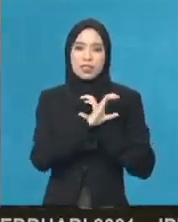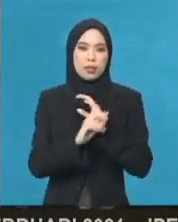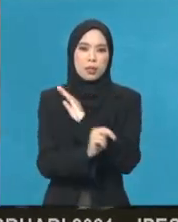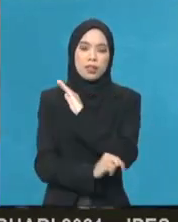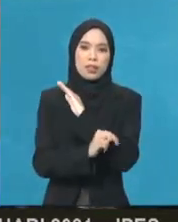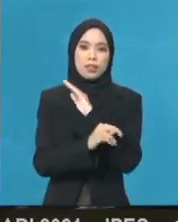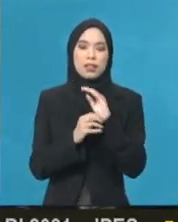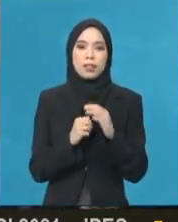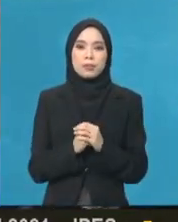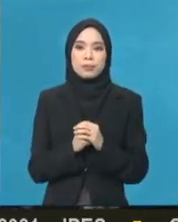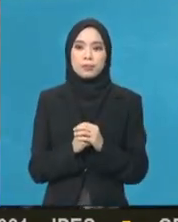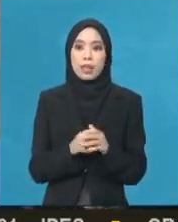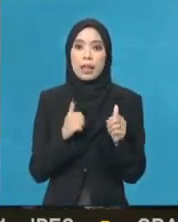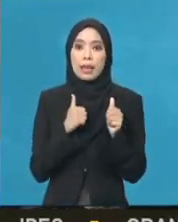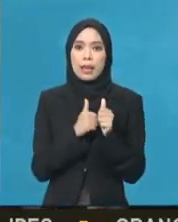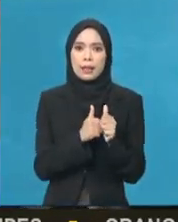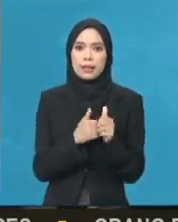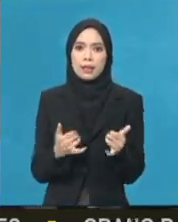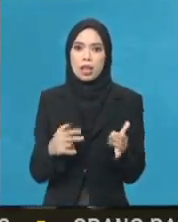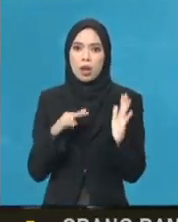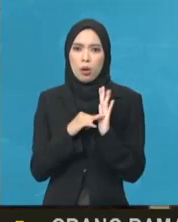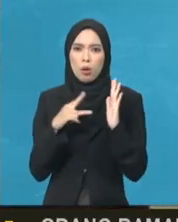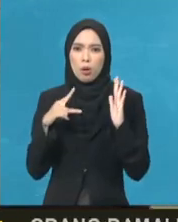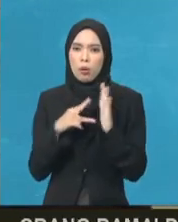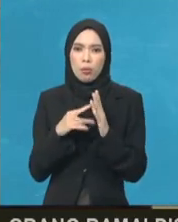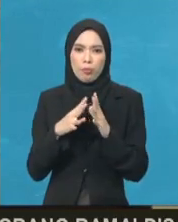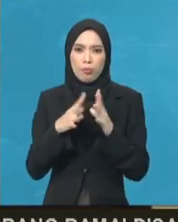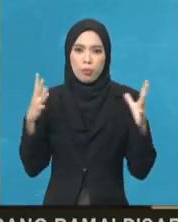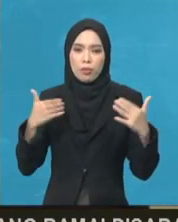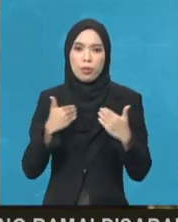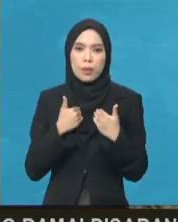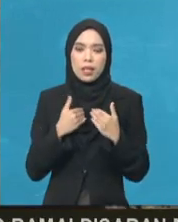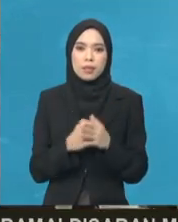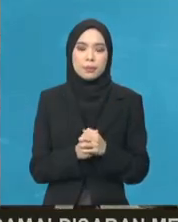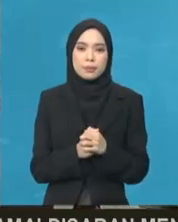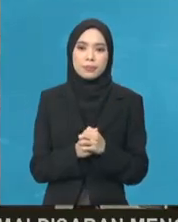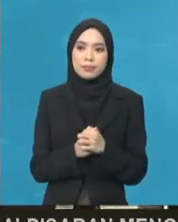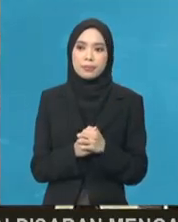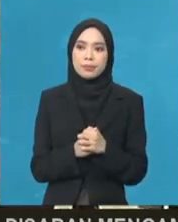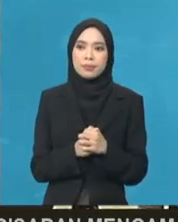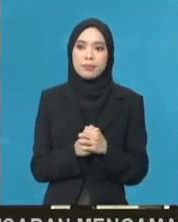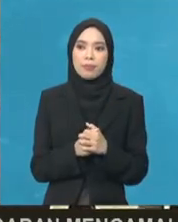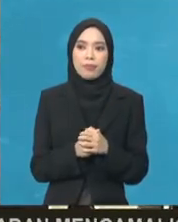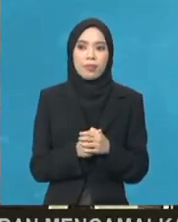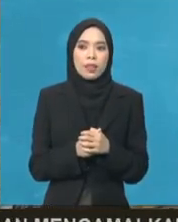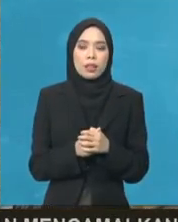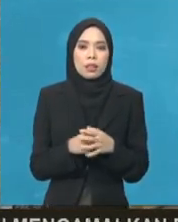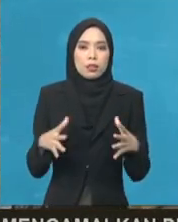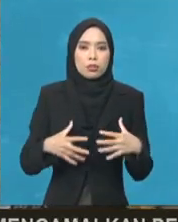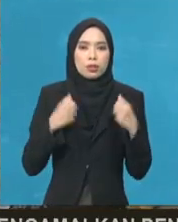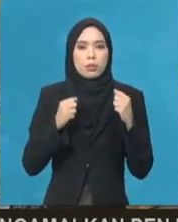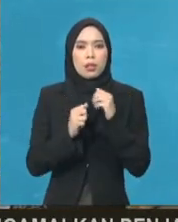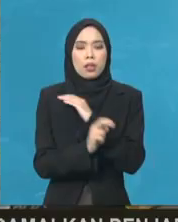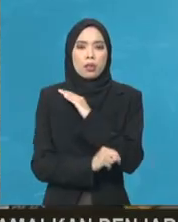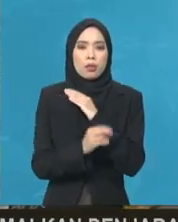penglibatan ini amat bermakna bagi saya hai hai Hai semangat